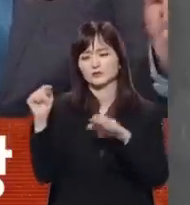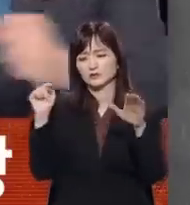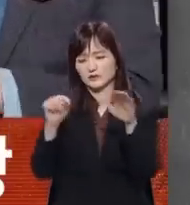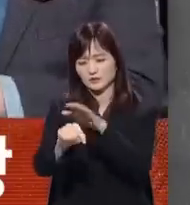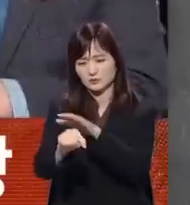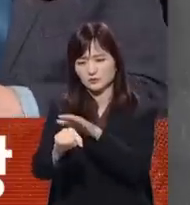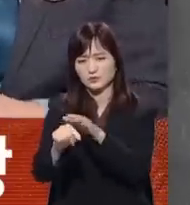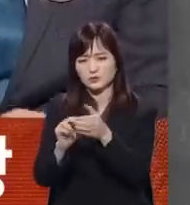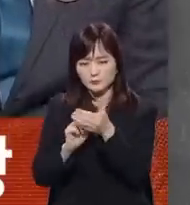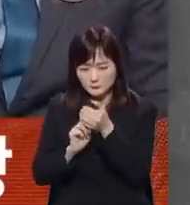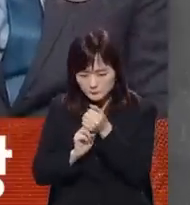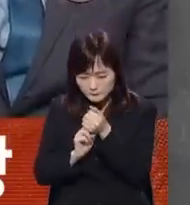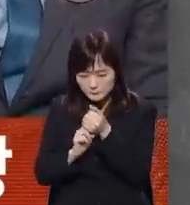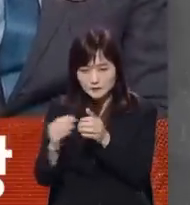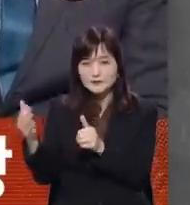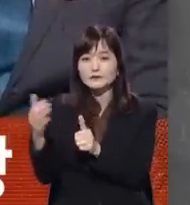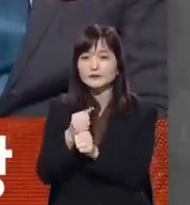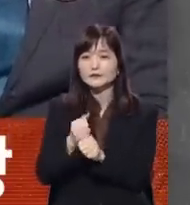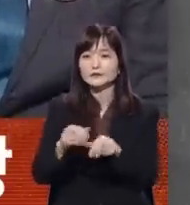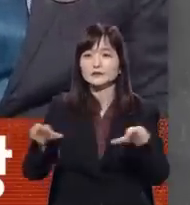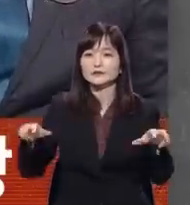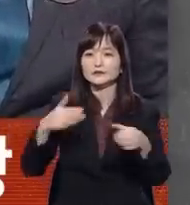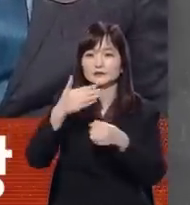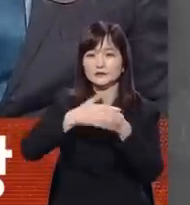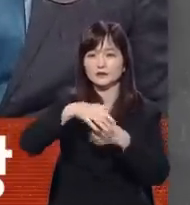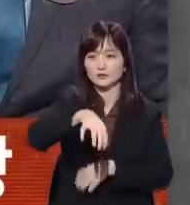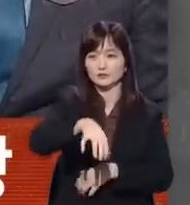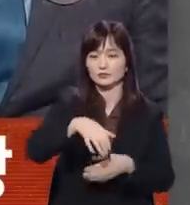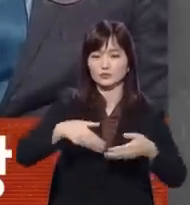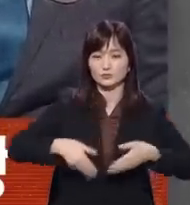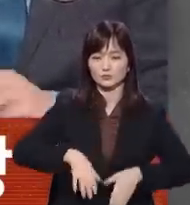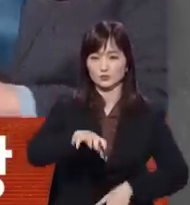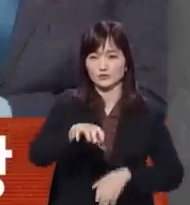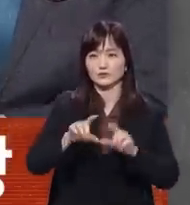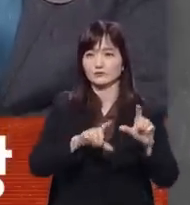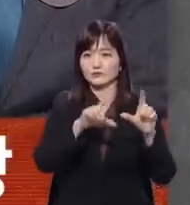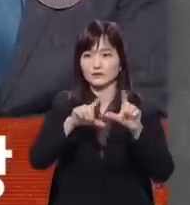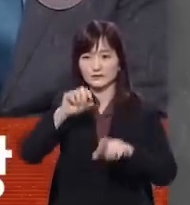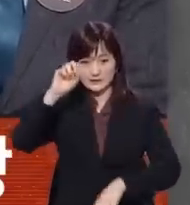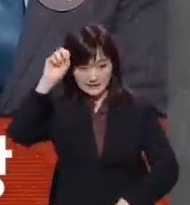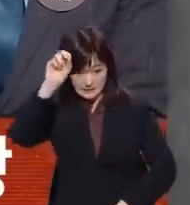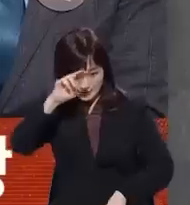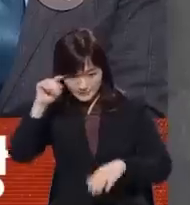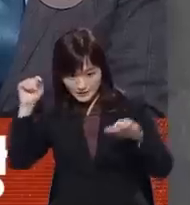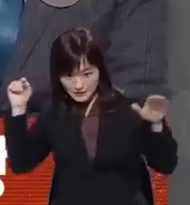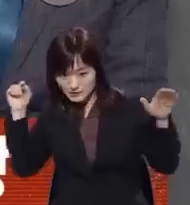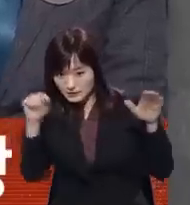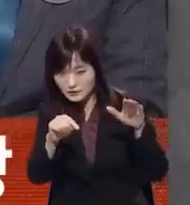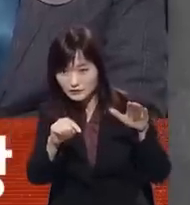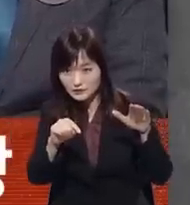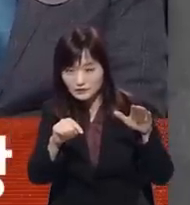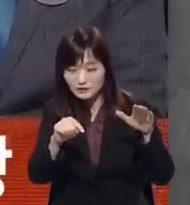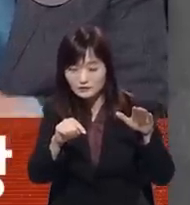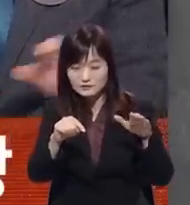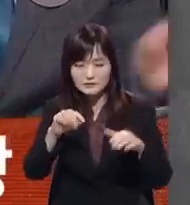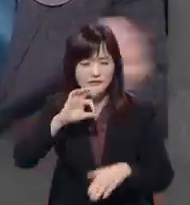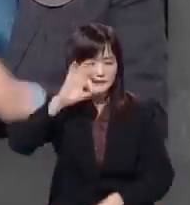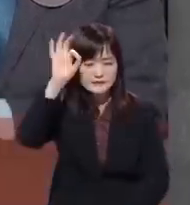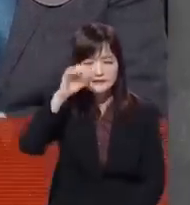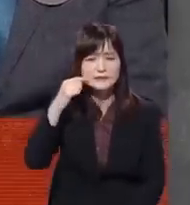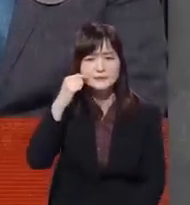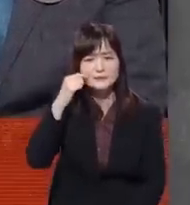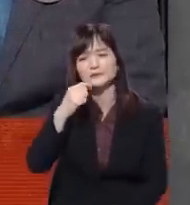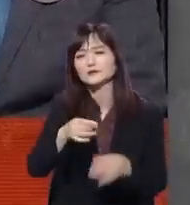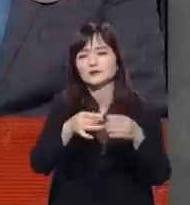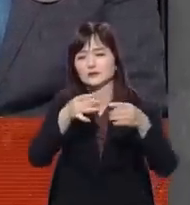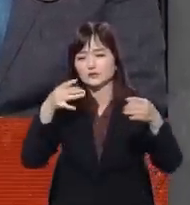있다가 검거하는 건데 대구에 지금 고향에 살고 있어서 급습을 몇 번 했다고 하는데 행방을 못 찾고 또